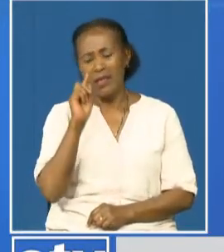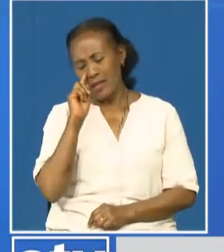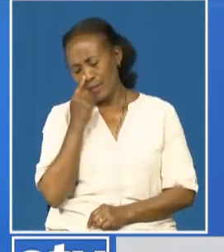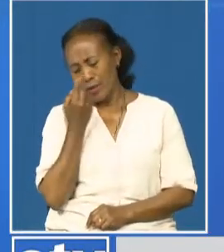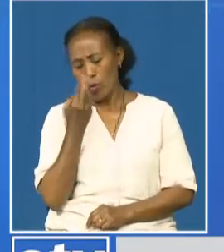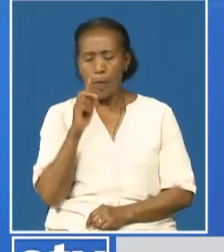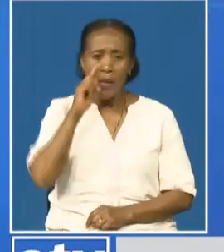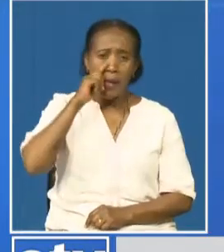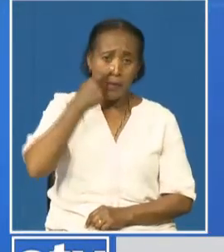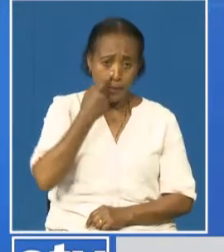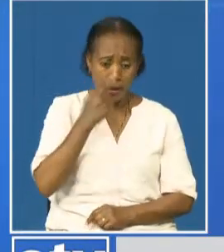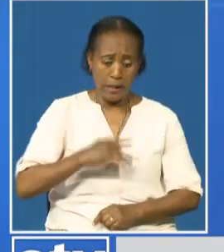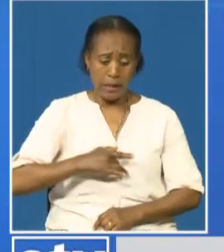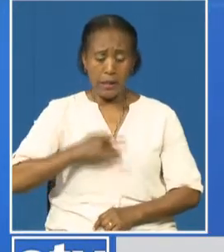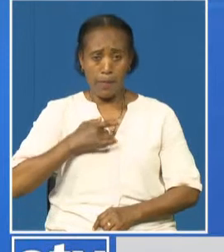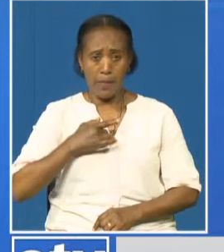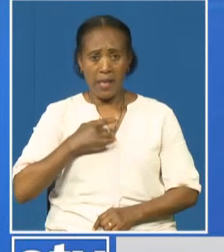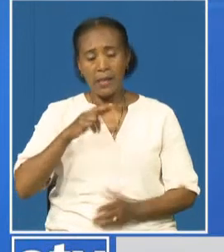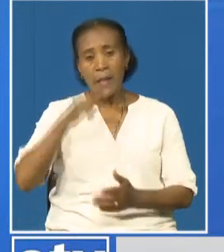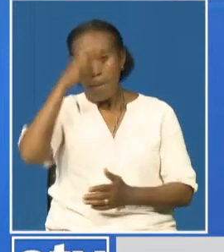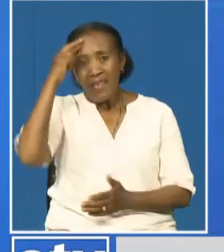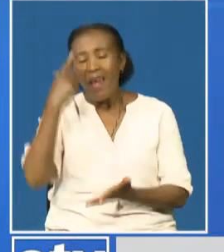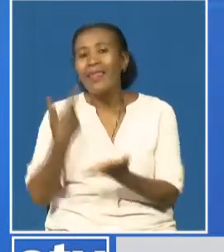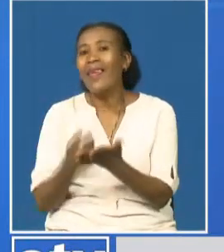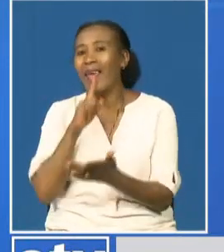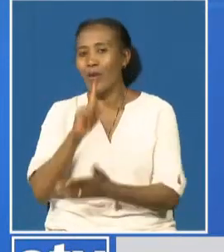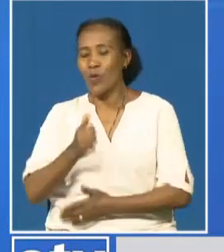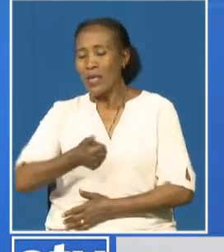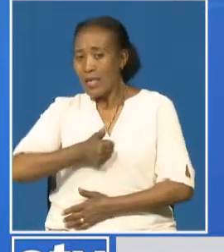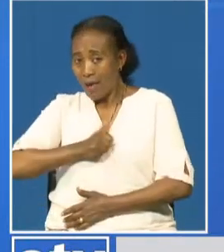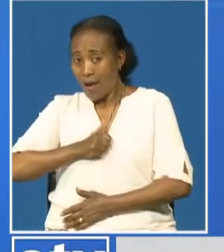ወይም የድብርት ስሜት መንስኤ ይሄ ነው። ራስን